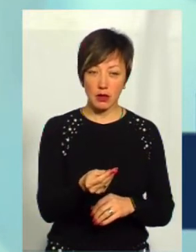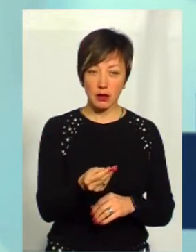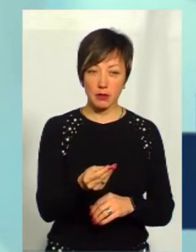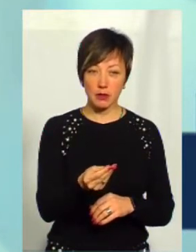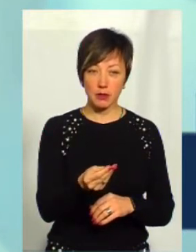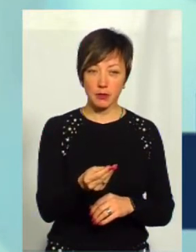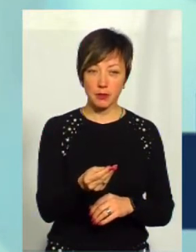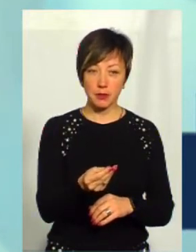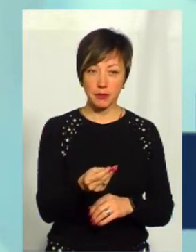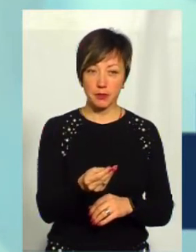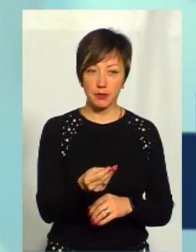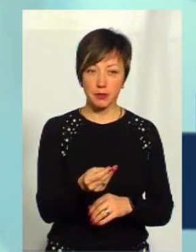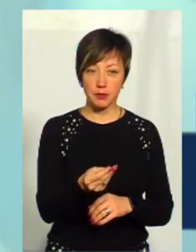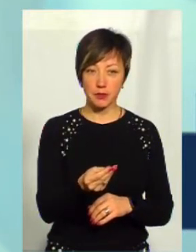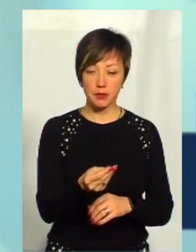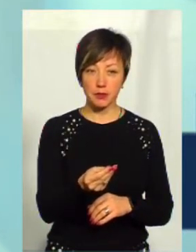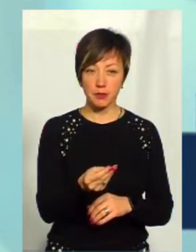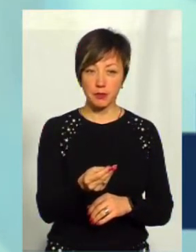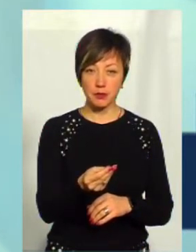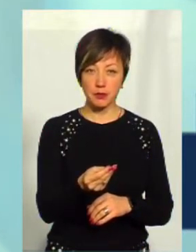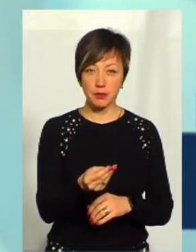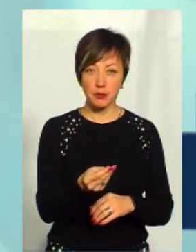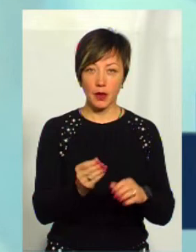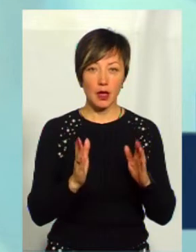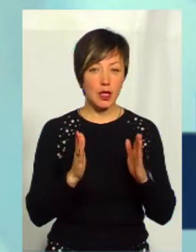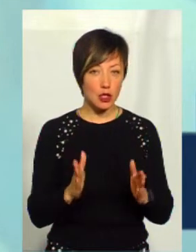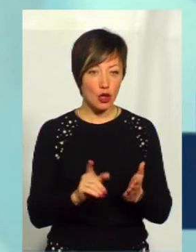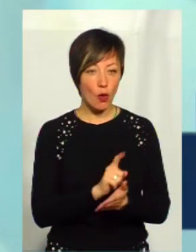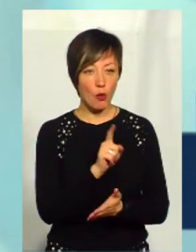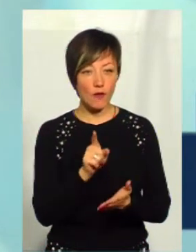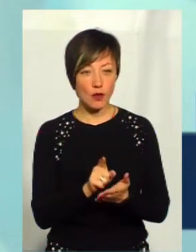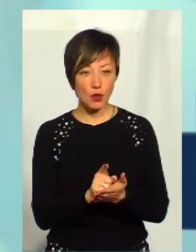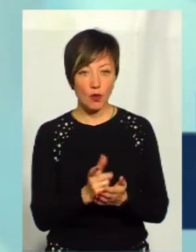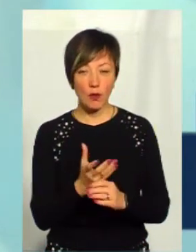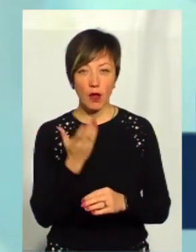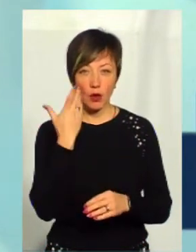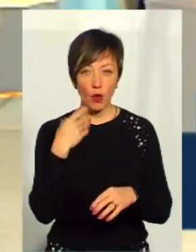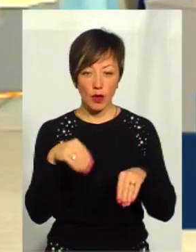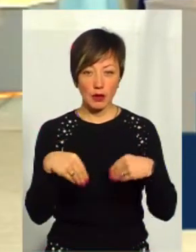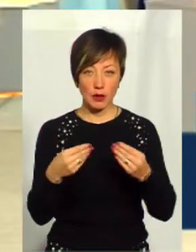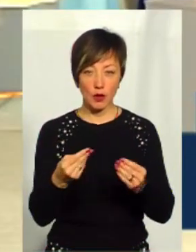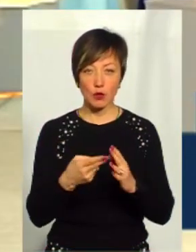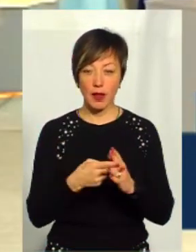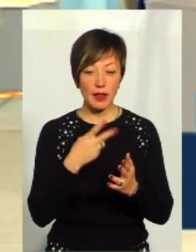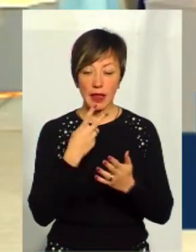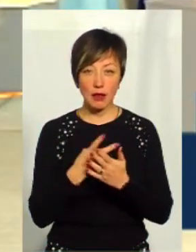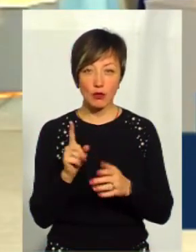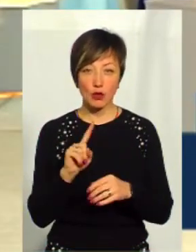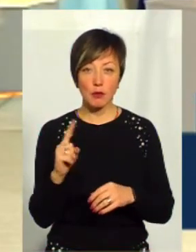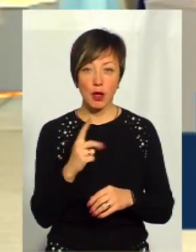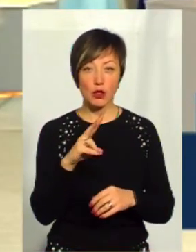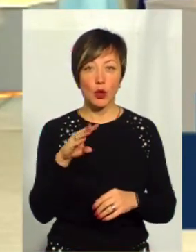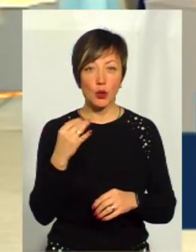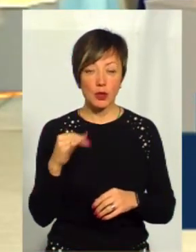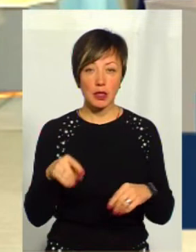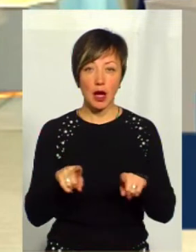скажімо так, як сплачували ці, сплачували лише обов'язкову плату при призначенні субсидії, не дивлячись на те, що з 1